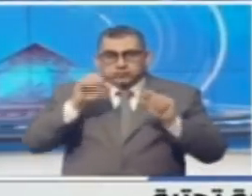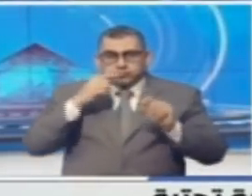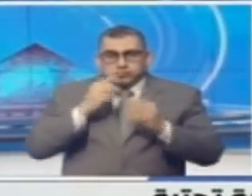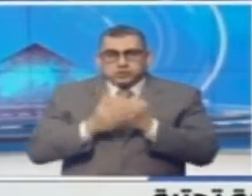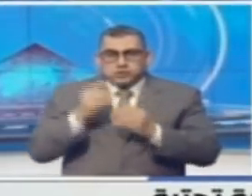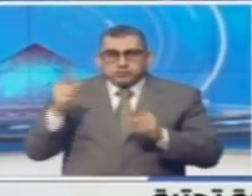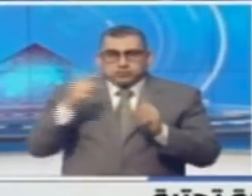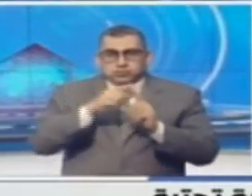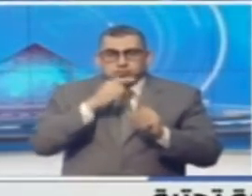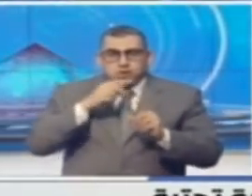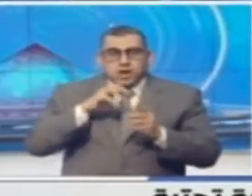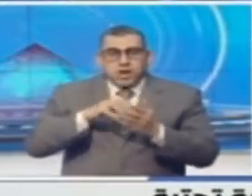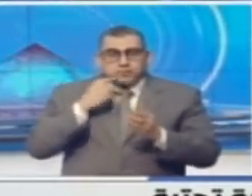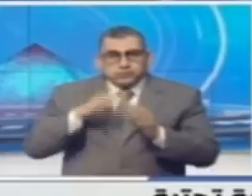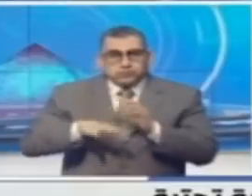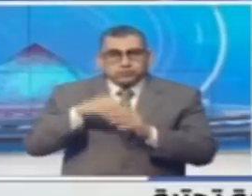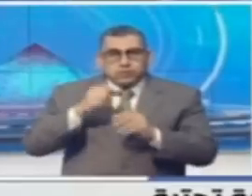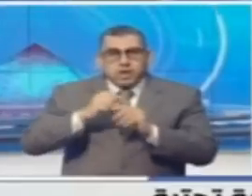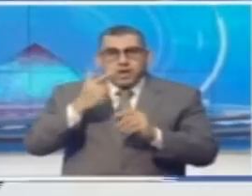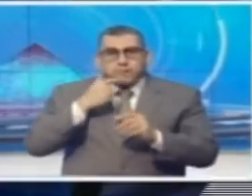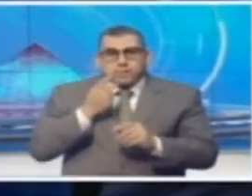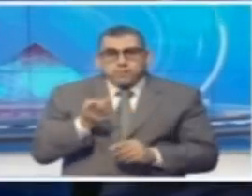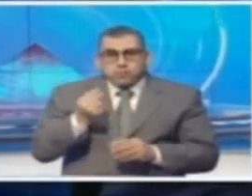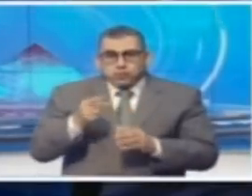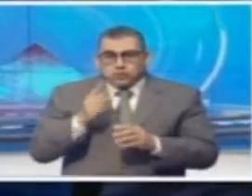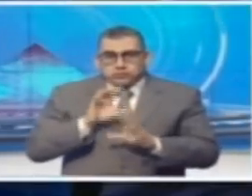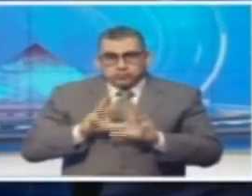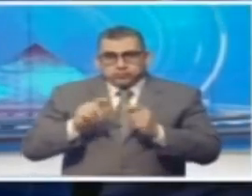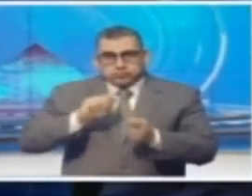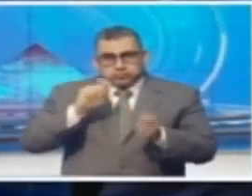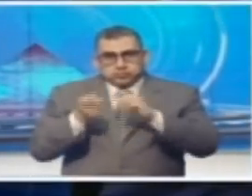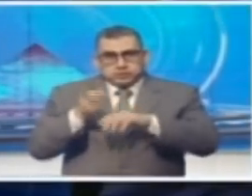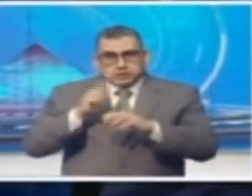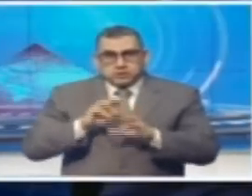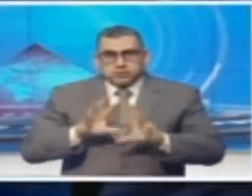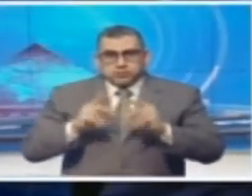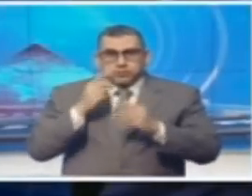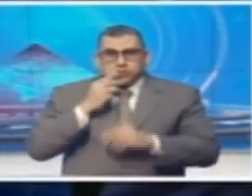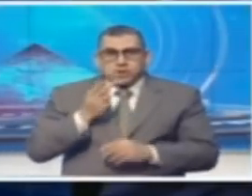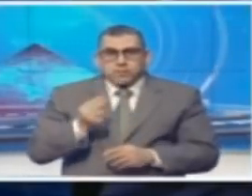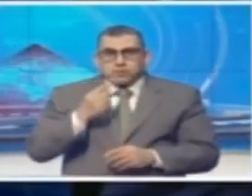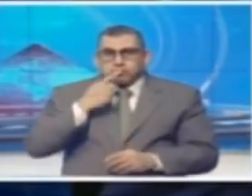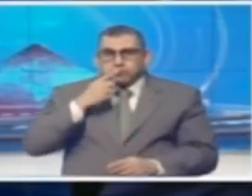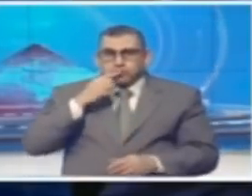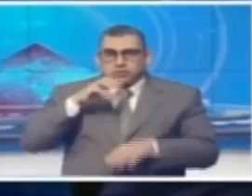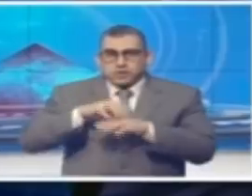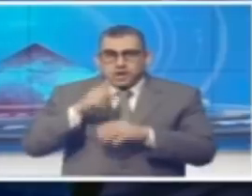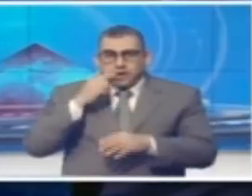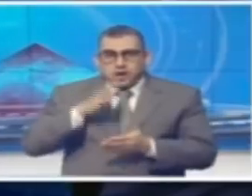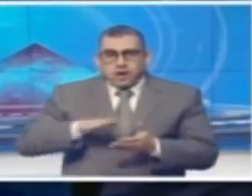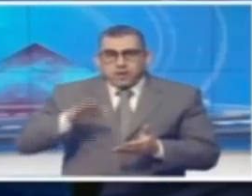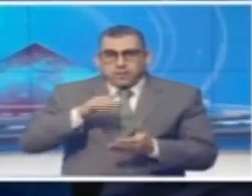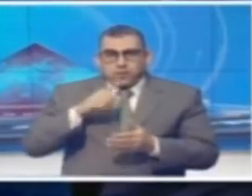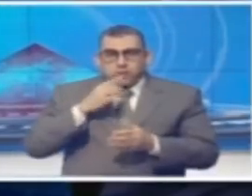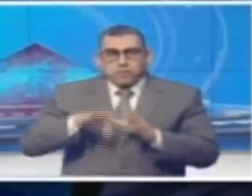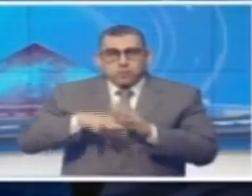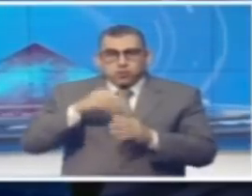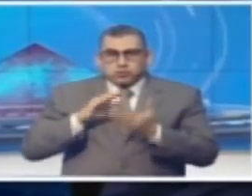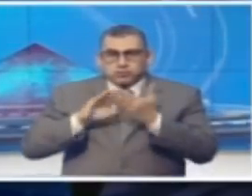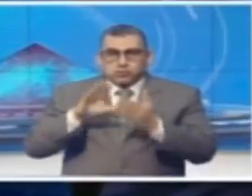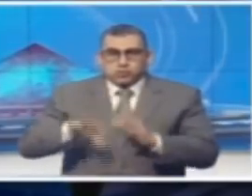فضلا عن إعادة تأهيل الخط الأول لمترو الأنفاق وإعادة تأهيل ترام الرمل وغيرها من